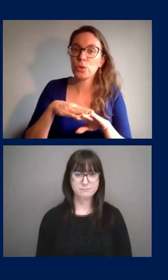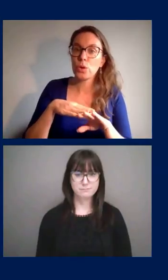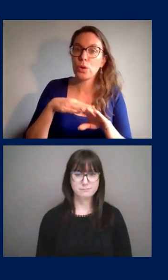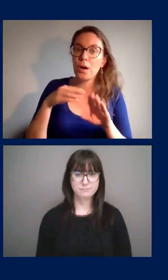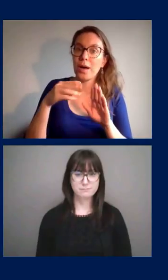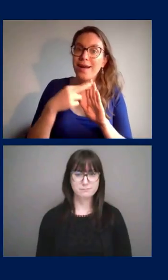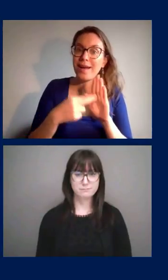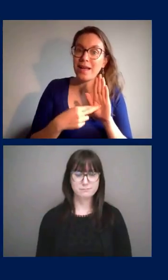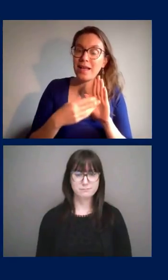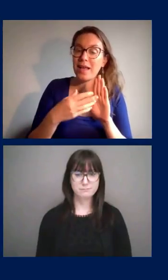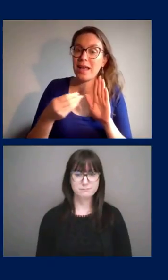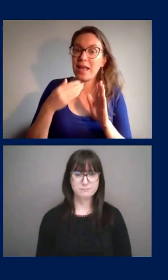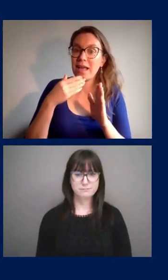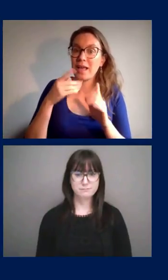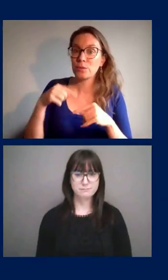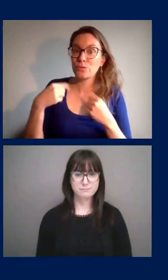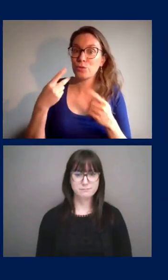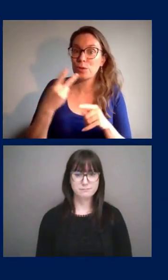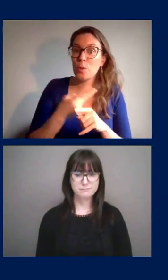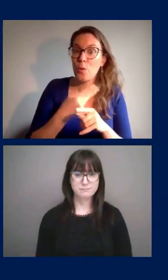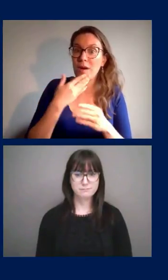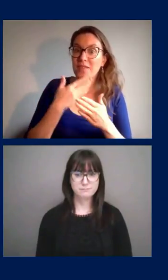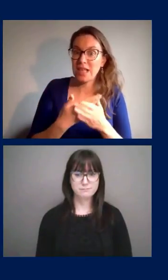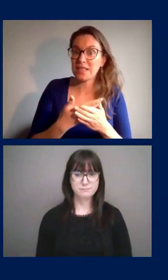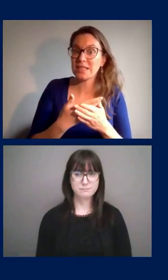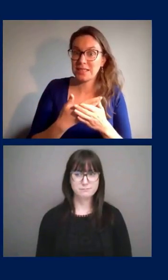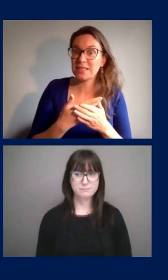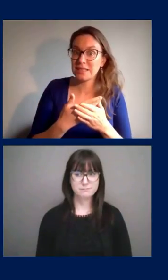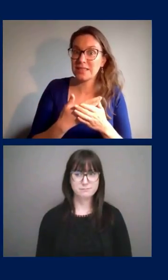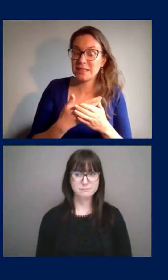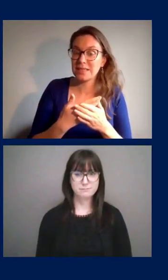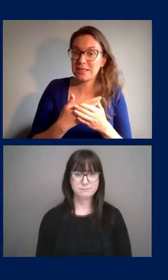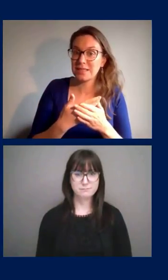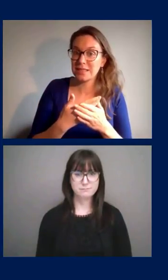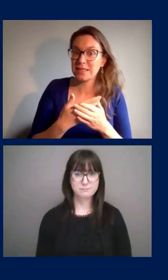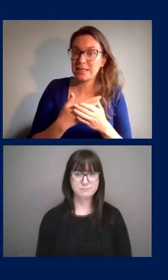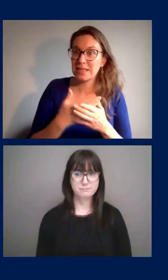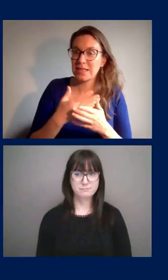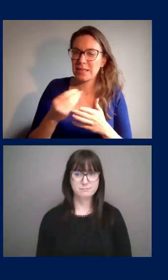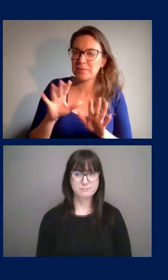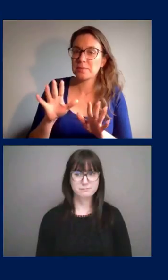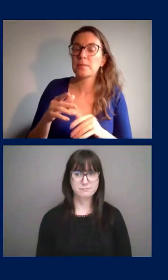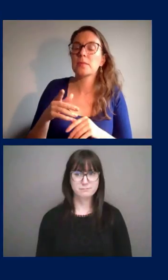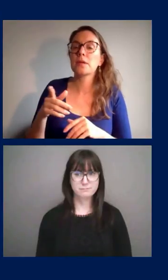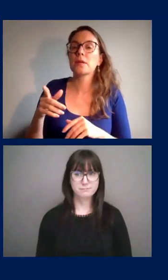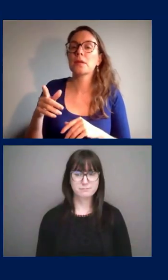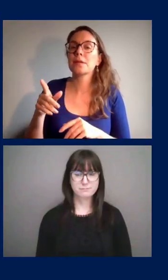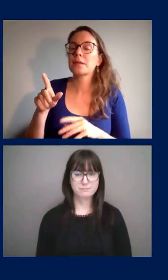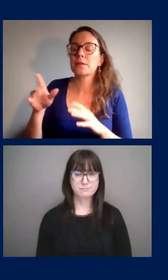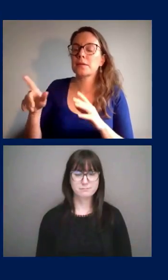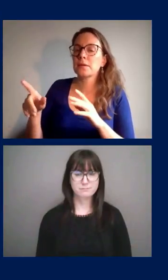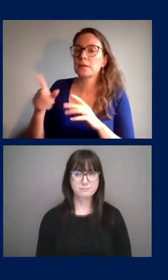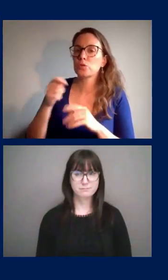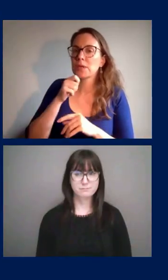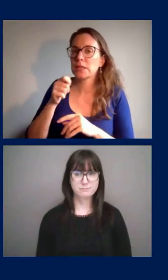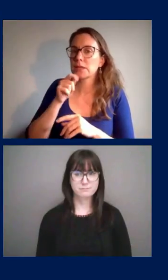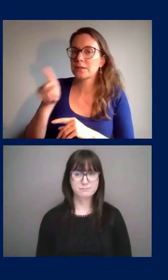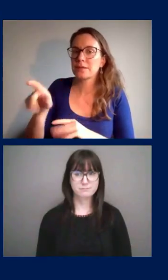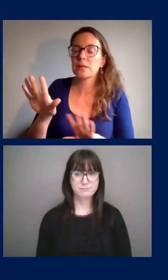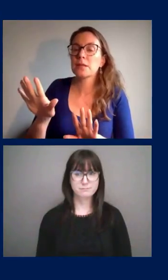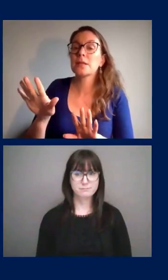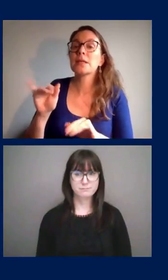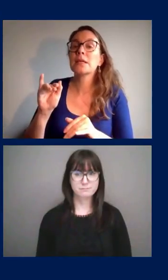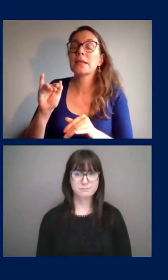pendant ces deux mois et si on peut tourner... En fait est-ce que vous craignez que les gens commencent